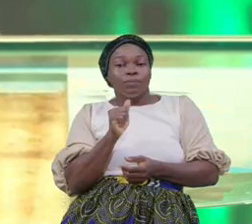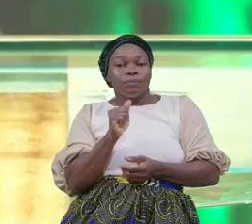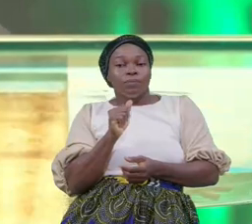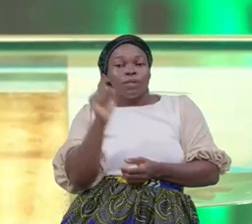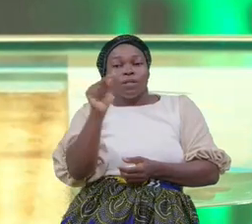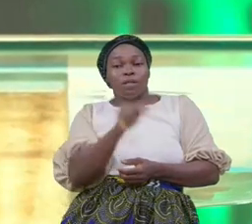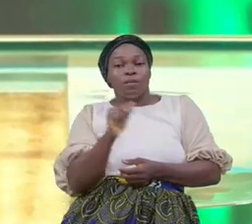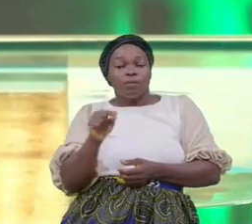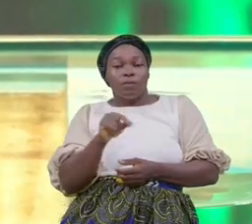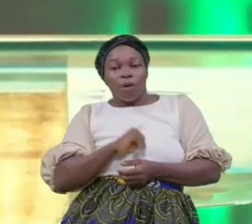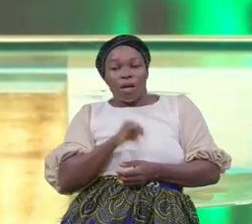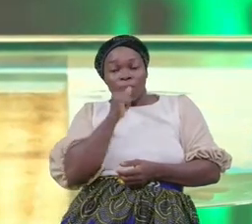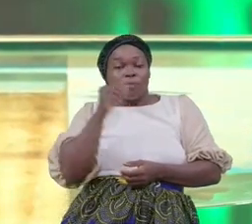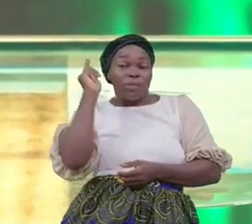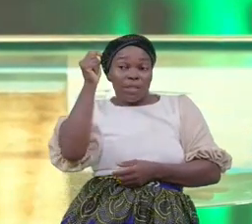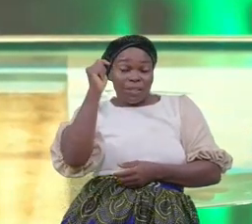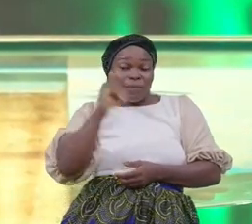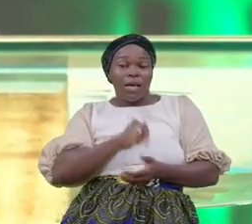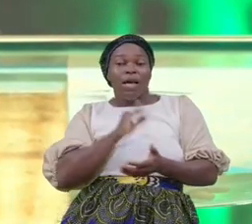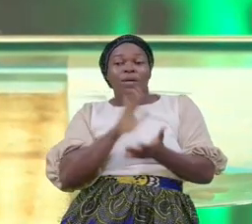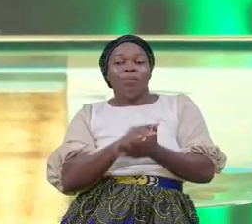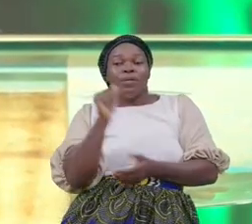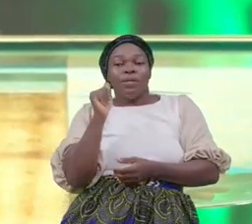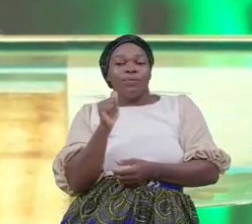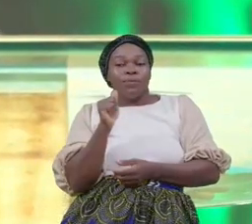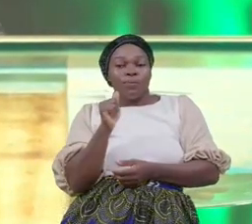C'est pourquoi je donne mon témoignage. Je crois.